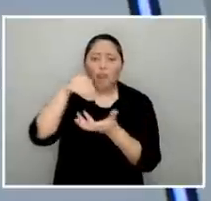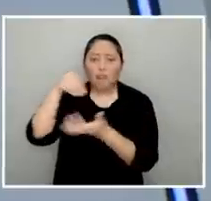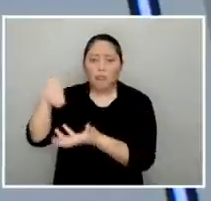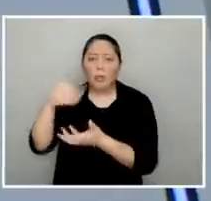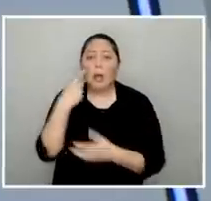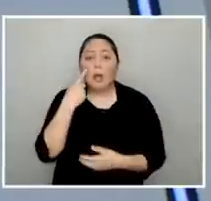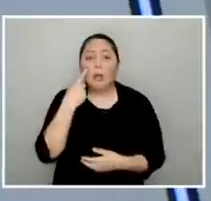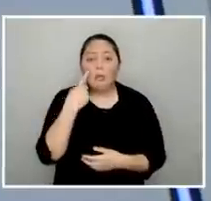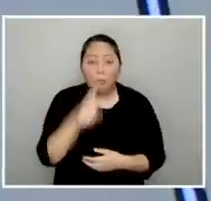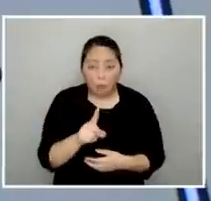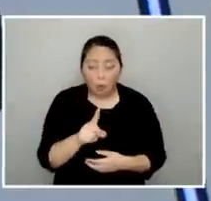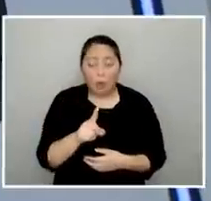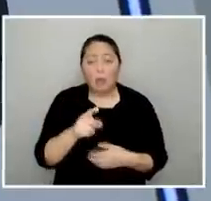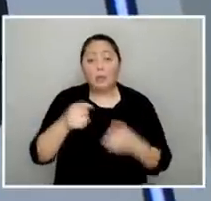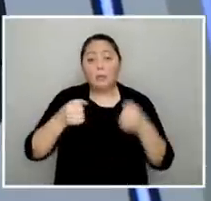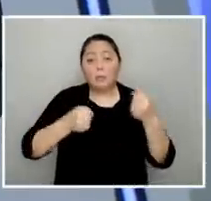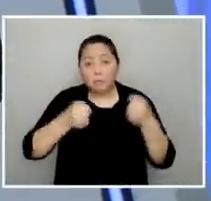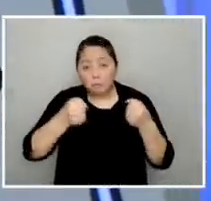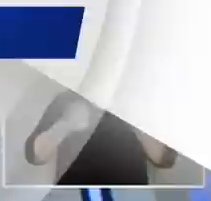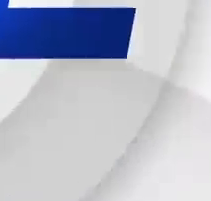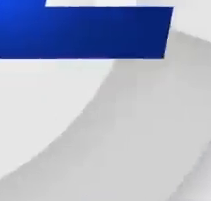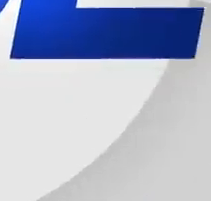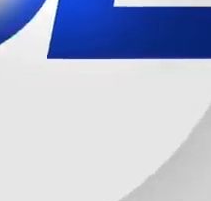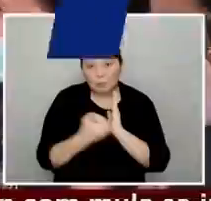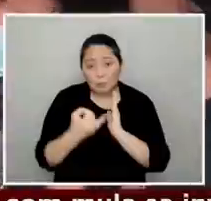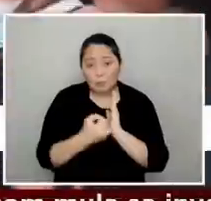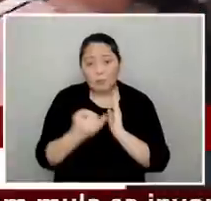Nagpapatrol, Willard Chen.